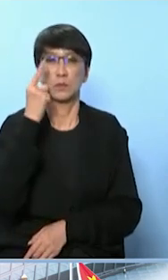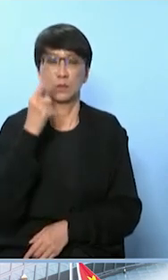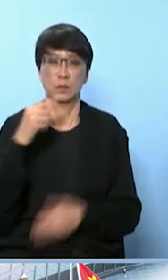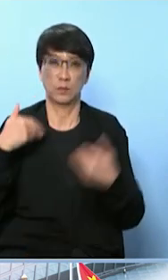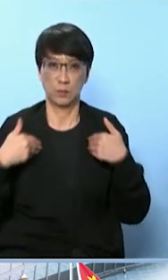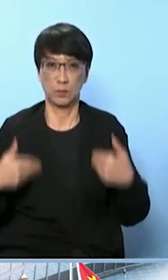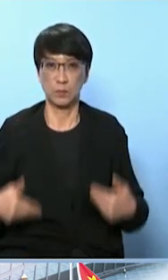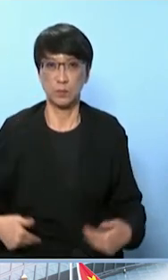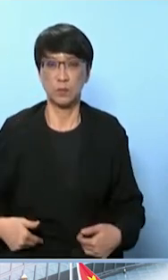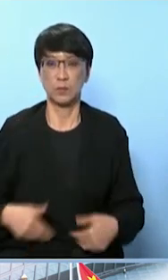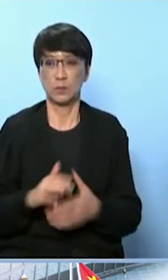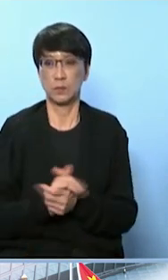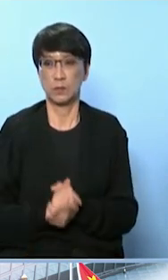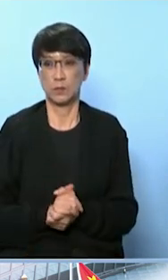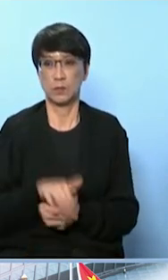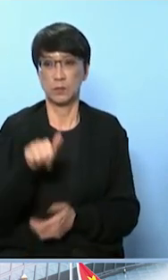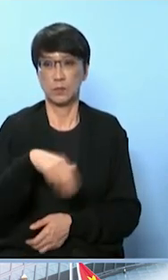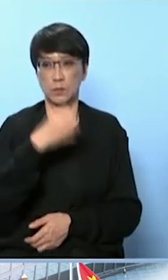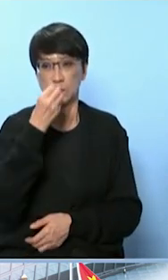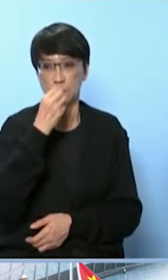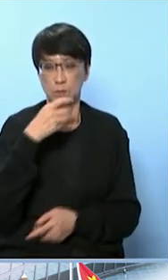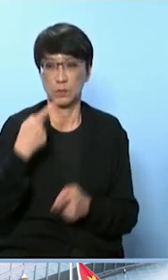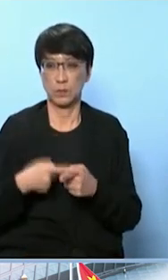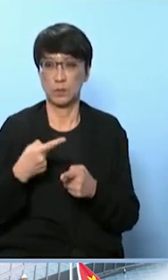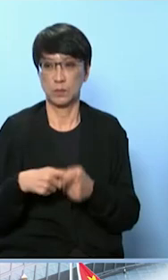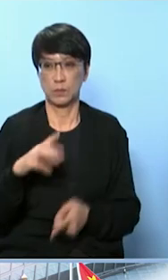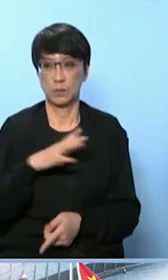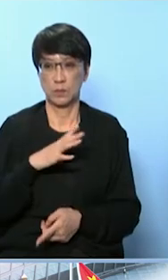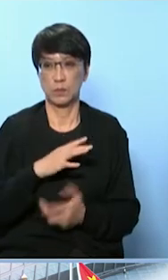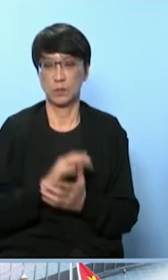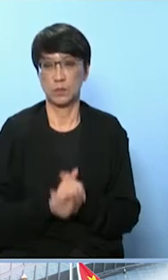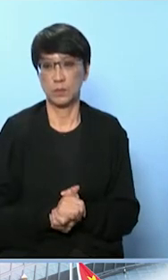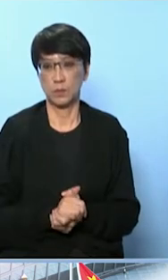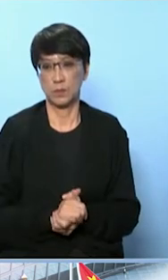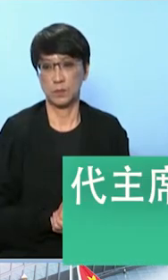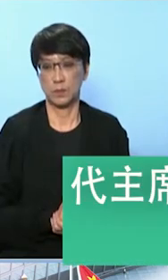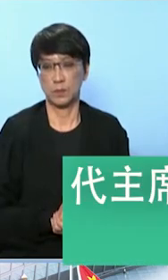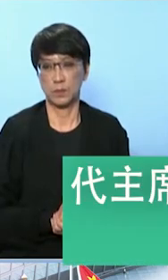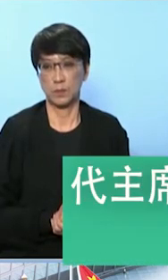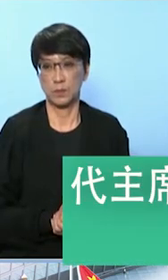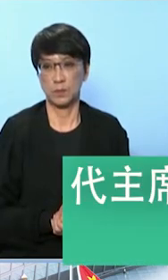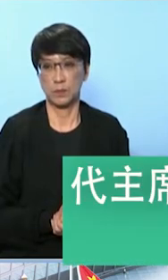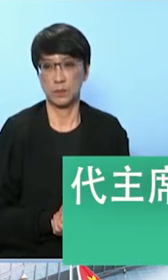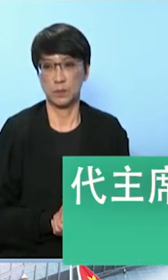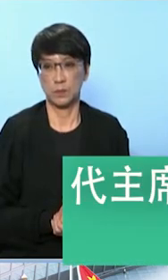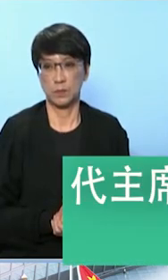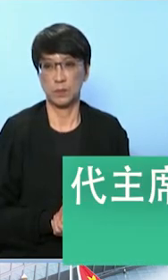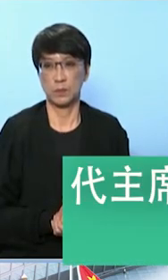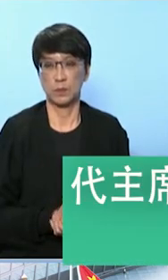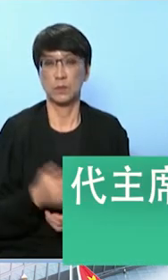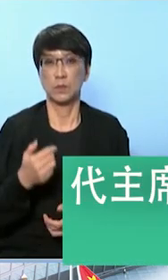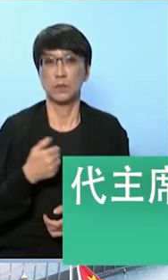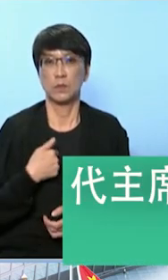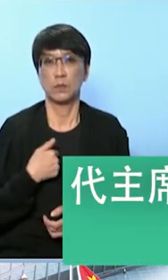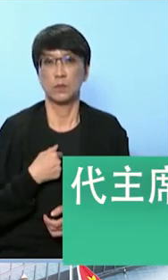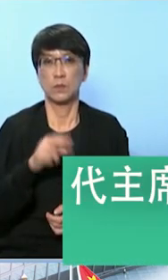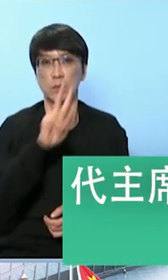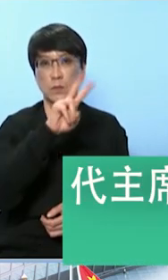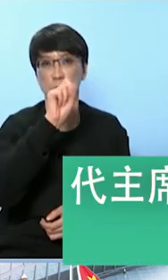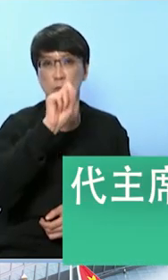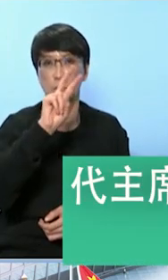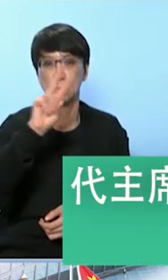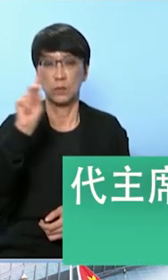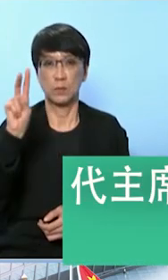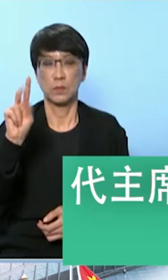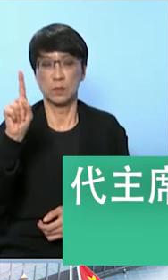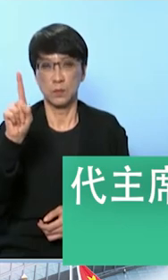位，以及在本港的實際使用情況。代理主席，正如本人在2021年